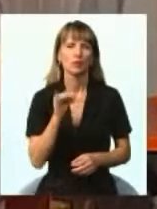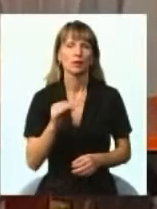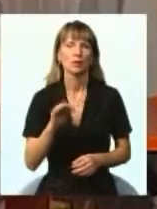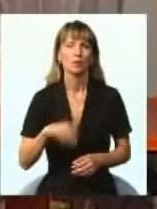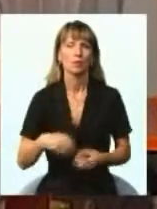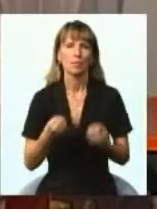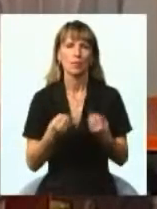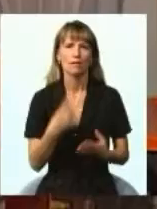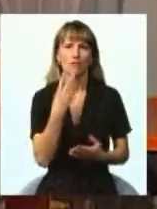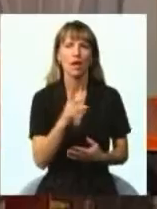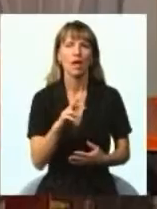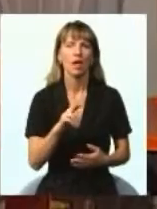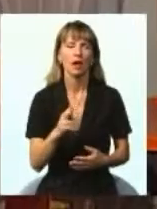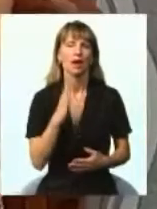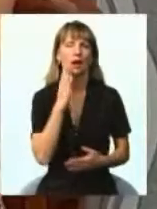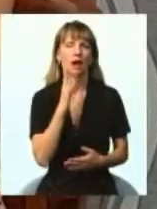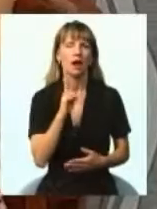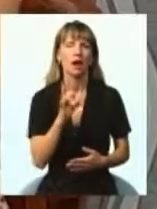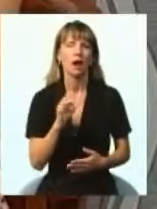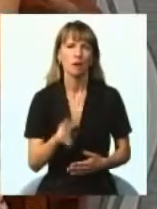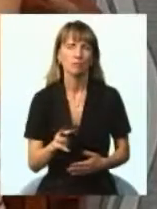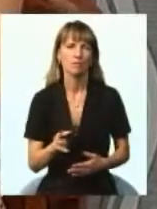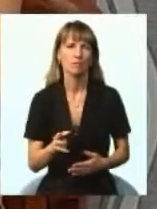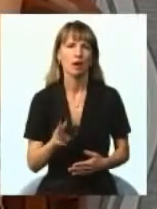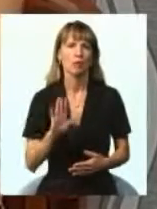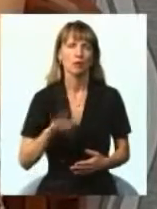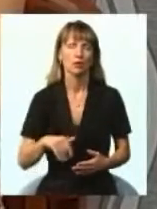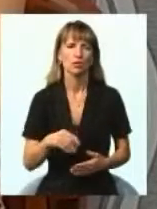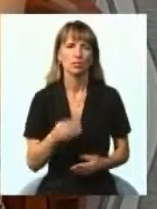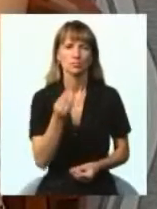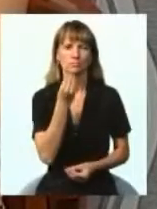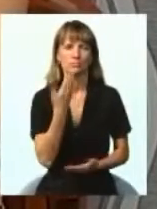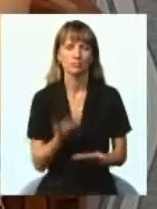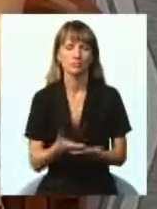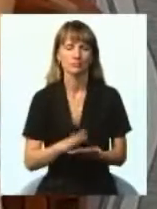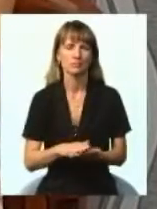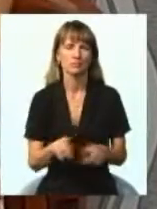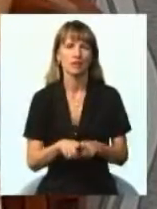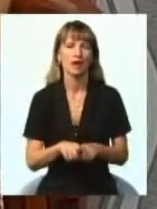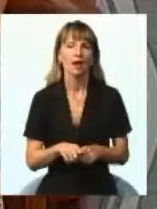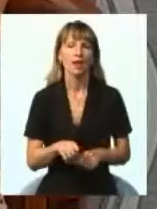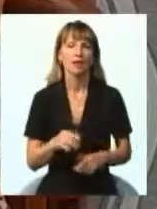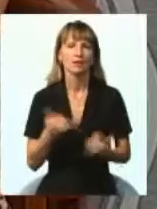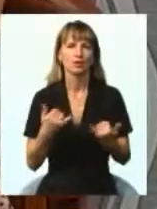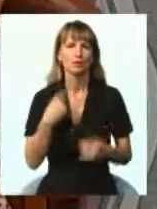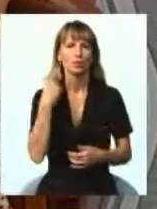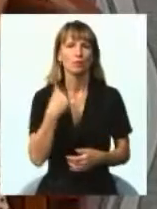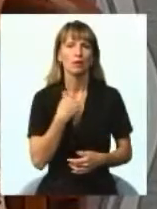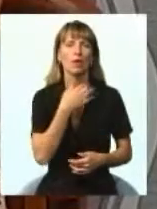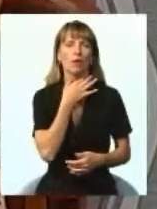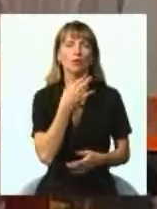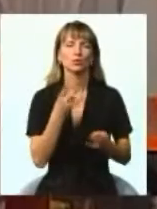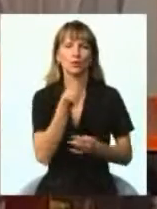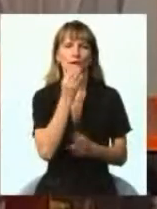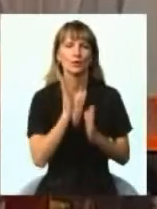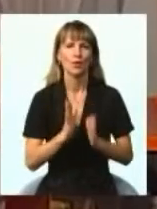просто воно виглядає як крем. Тобто десерт такий смажене морозиво. Гадаю, що тепер з моїм горлом мені їсти тільки смажене морозиво